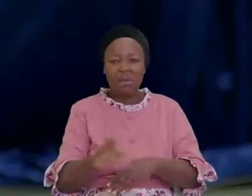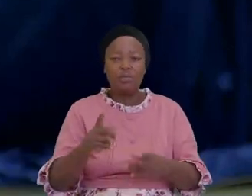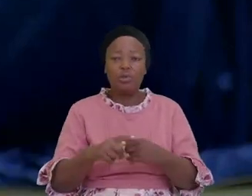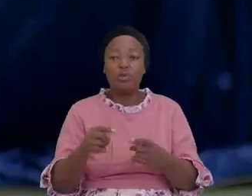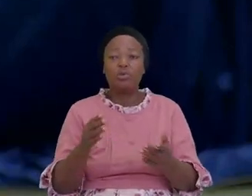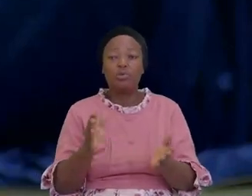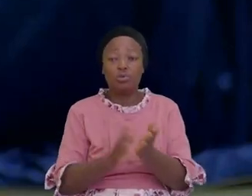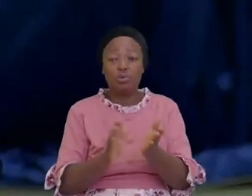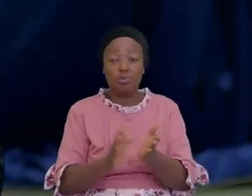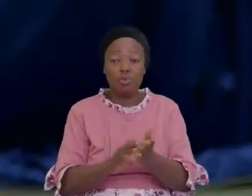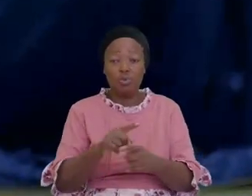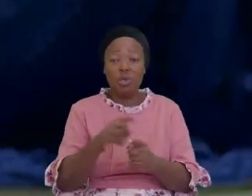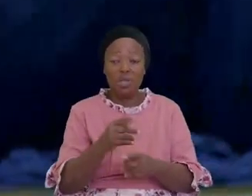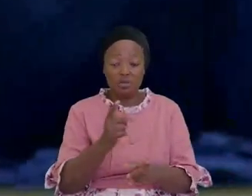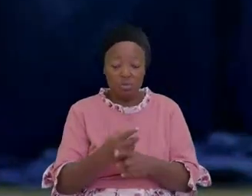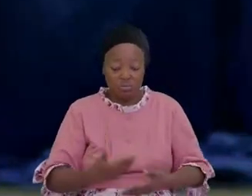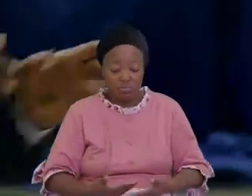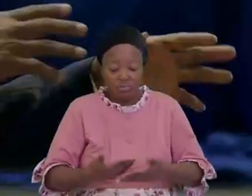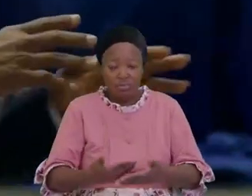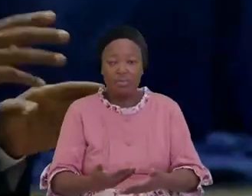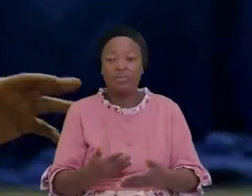nous ne les envoyons pas à l'école quand ils ont un mois.